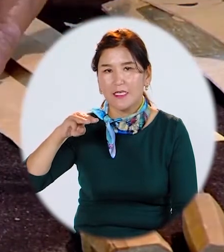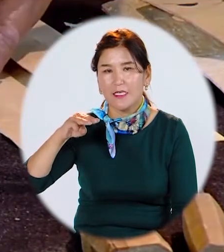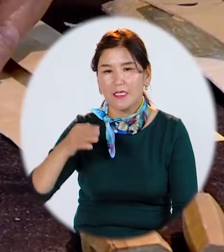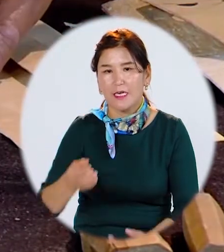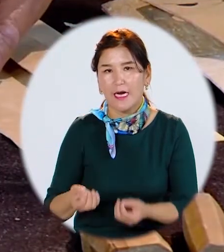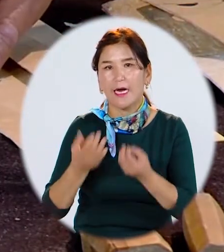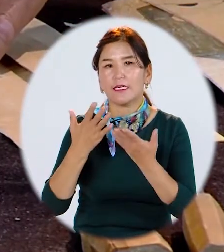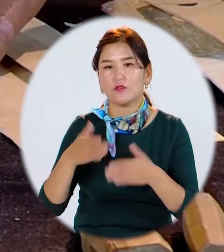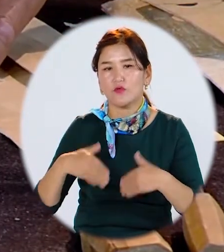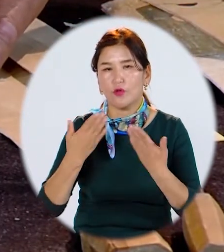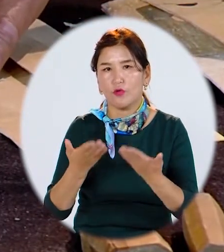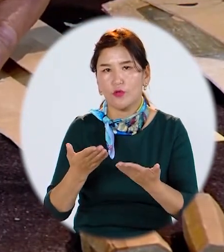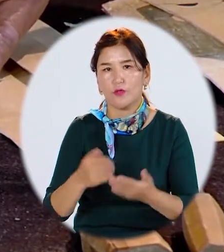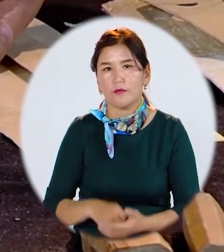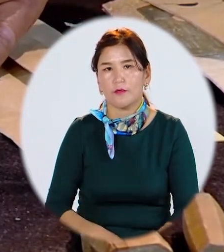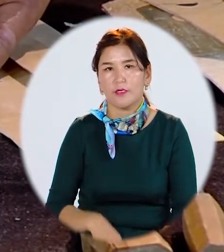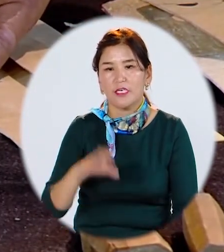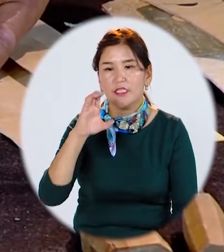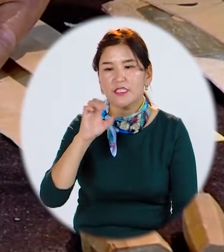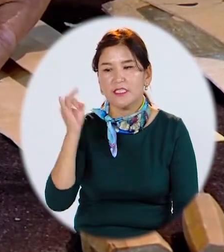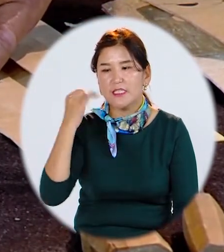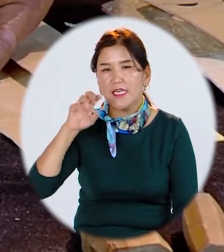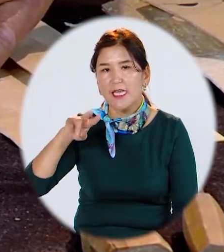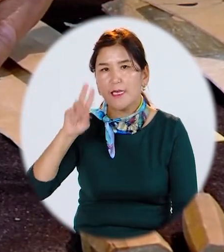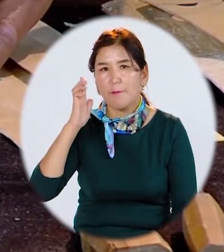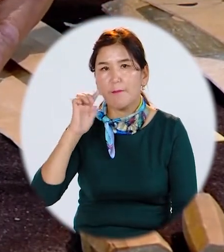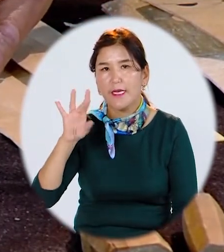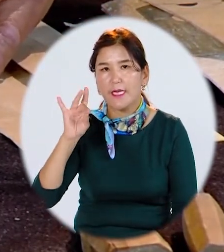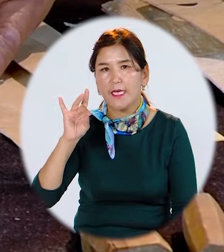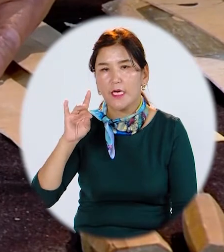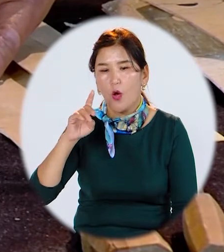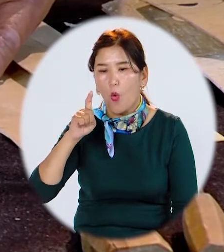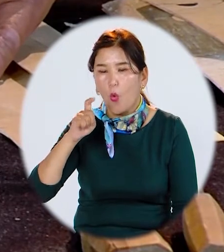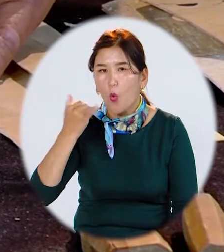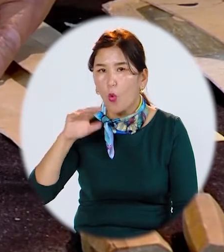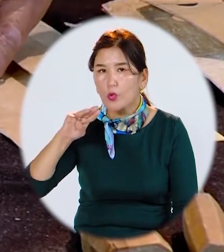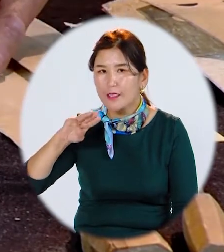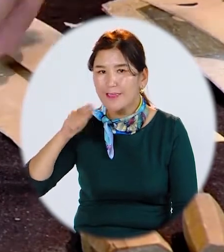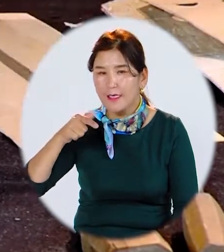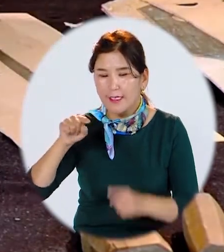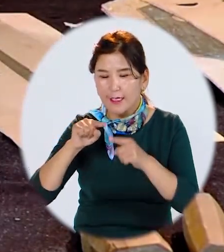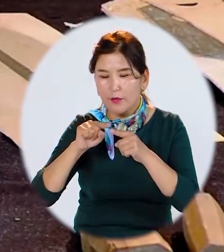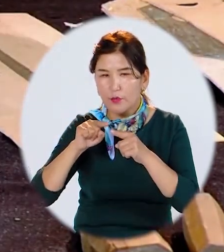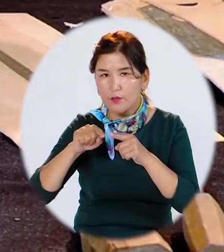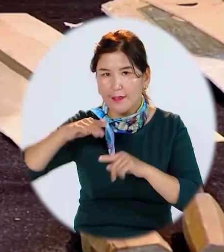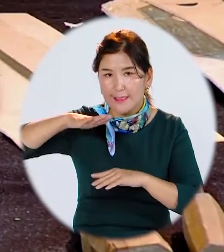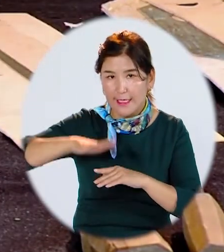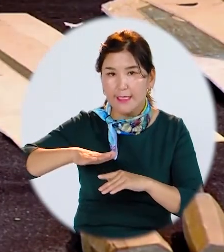гаргаж өгнө. Сидрийн утгын үзүүрээр сайн дарж өгнө. За одоо хоёртой